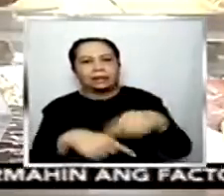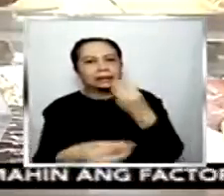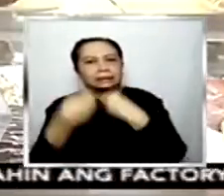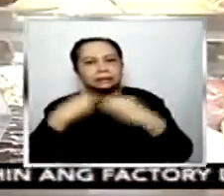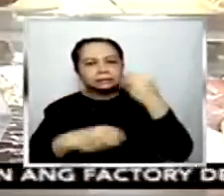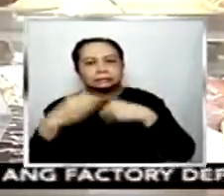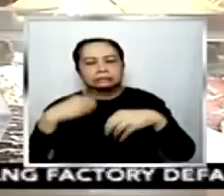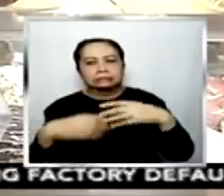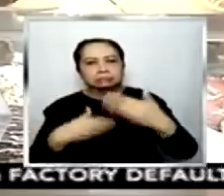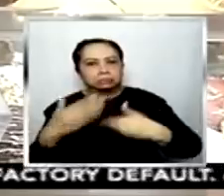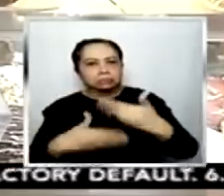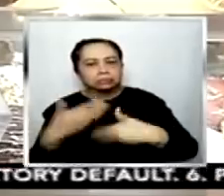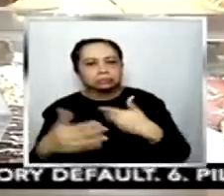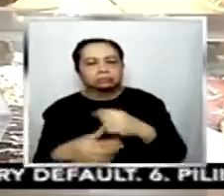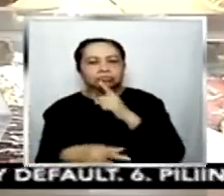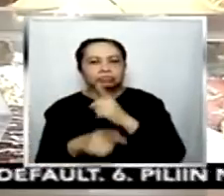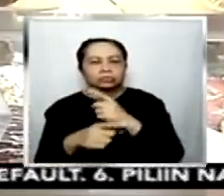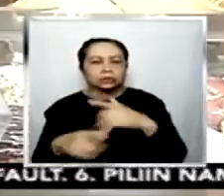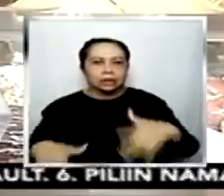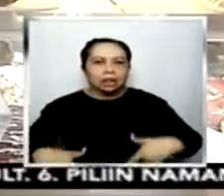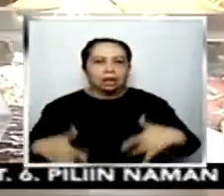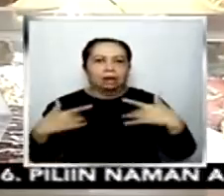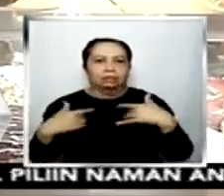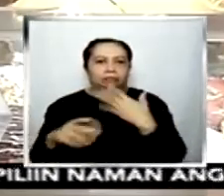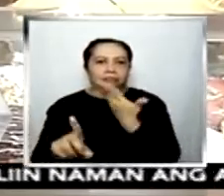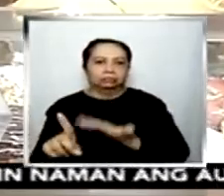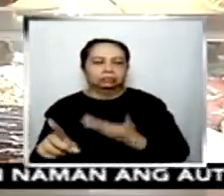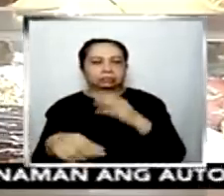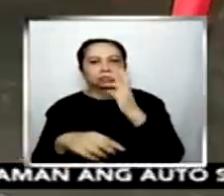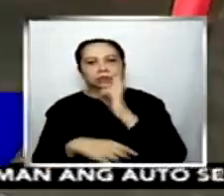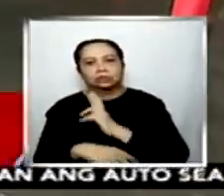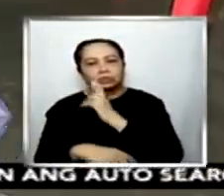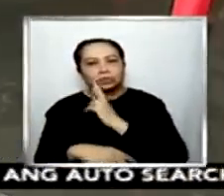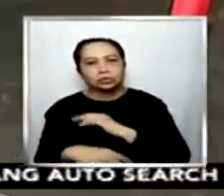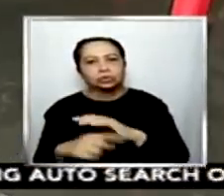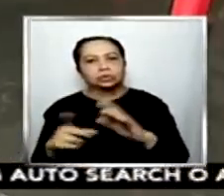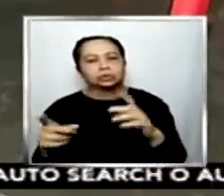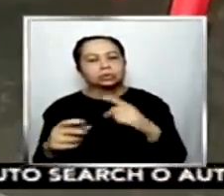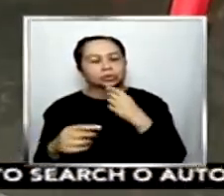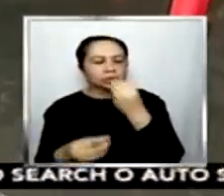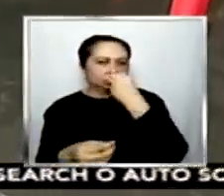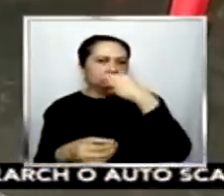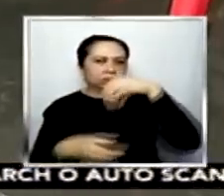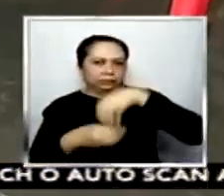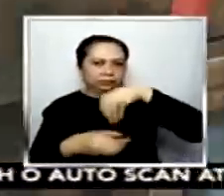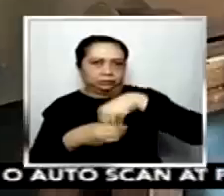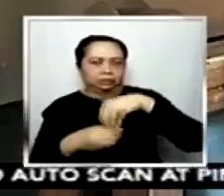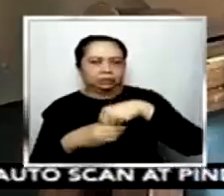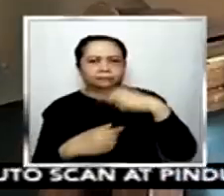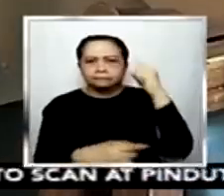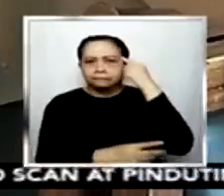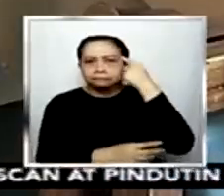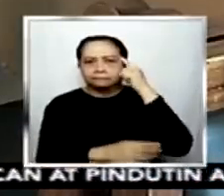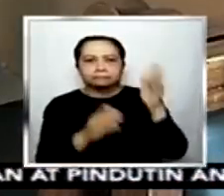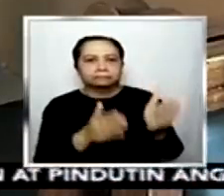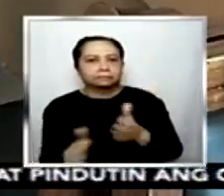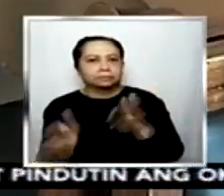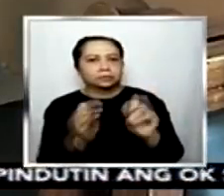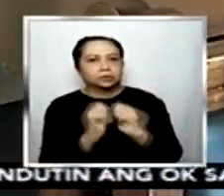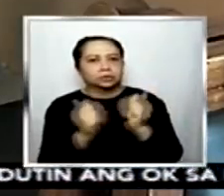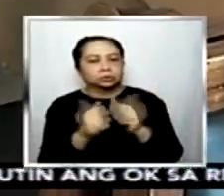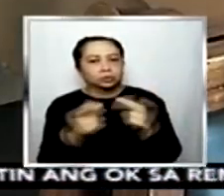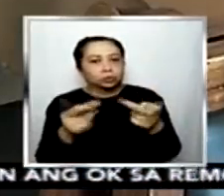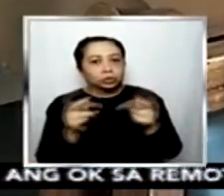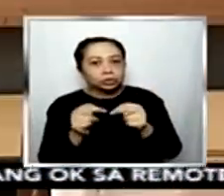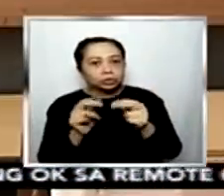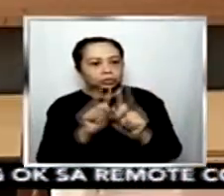Yan po talaga yung buhay ng isang restaurant po. Sa dining po talaga. May mga pinag-iisipan ng plano kung paano masusunod ang social